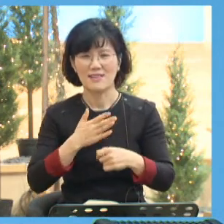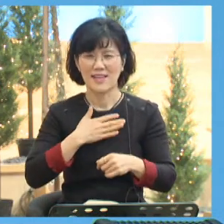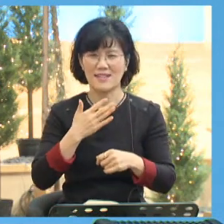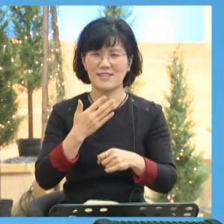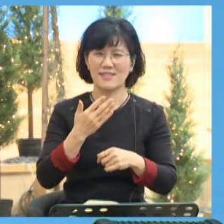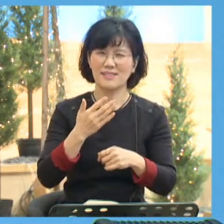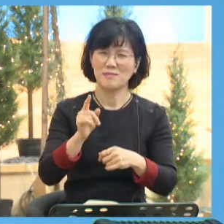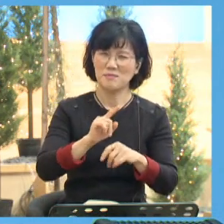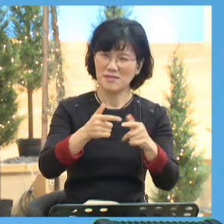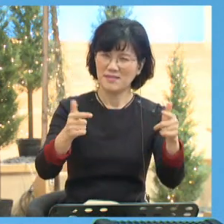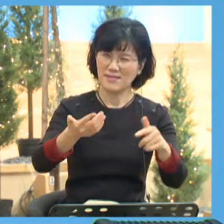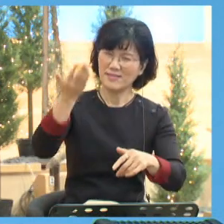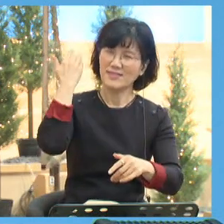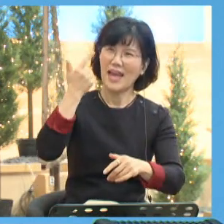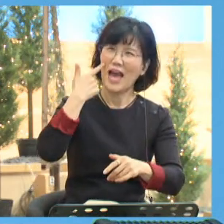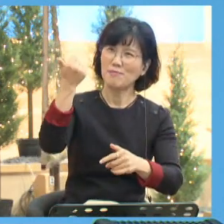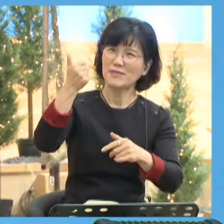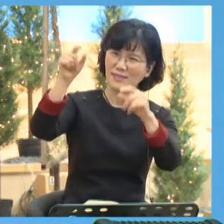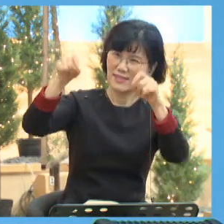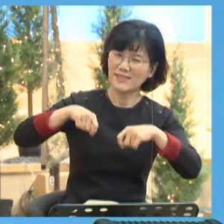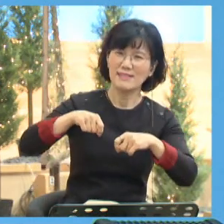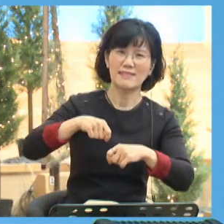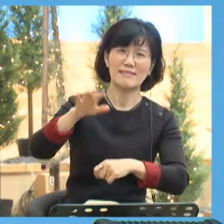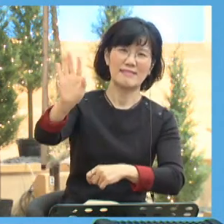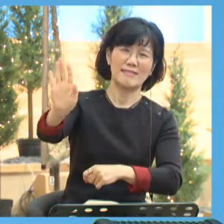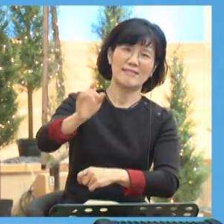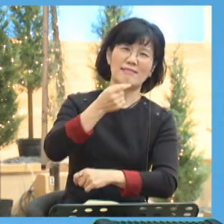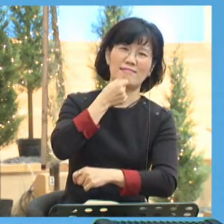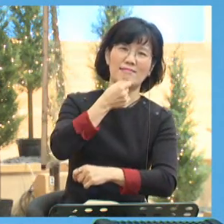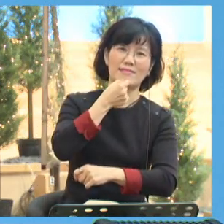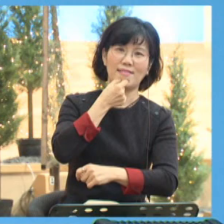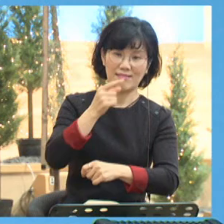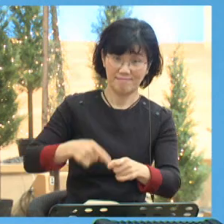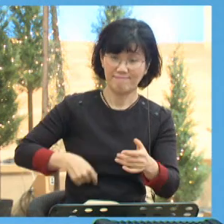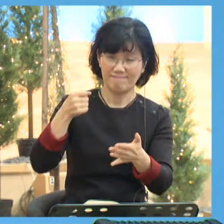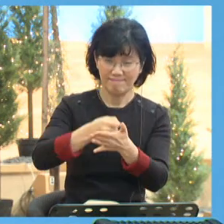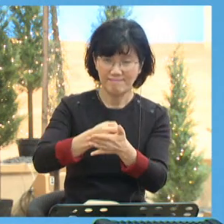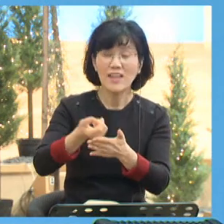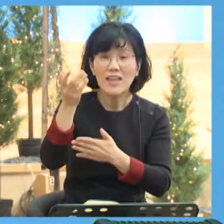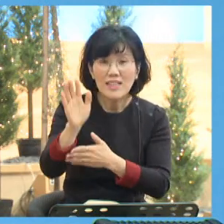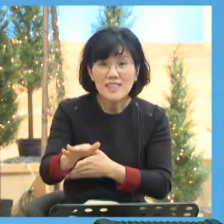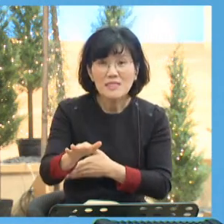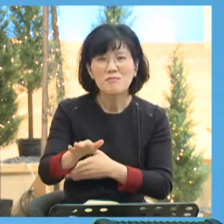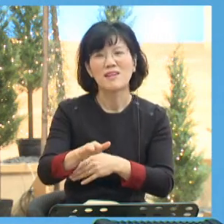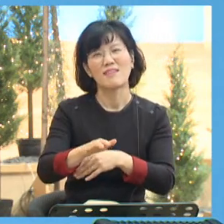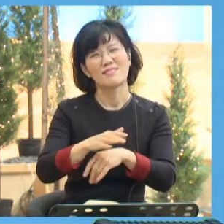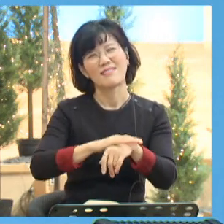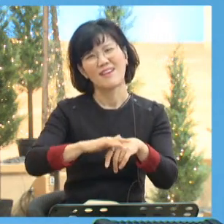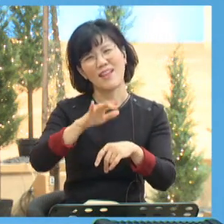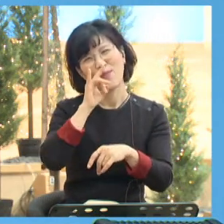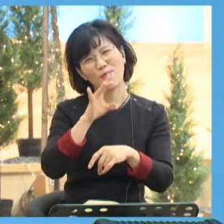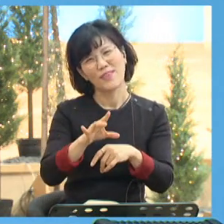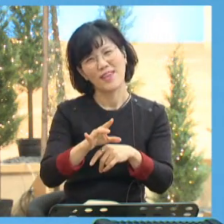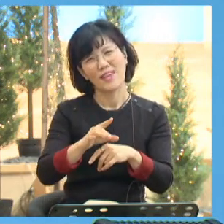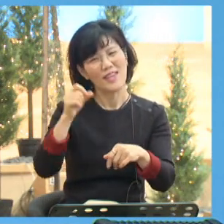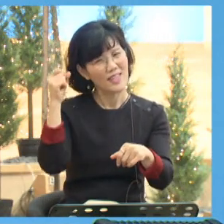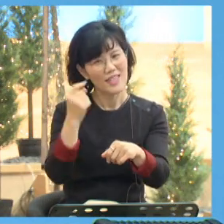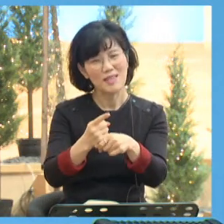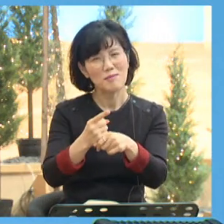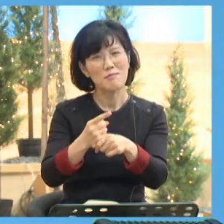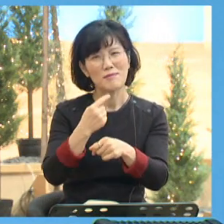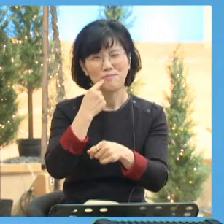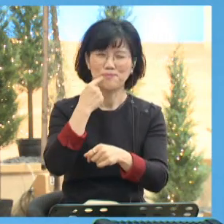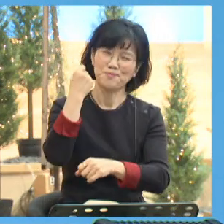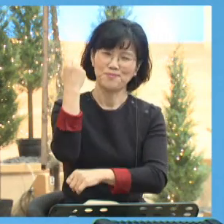지나간 이런저런 아버지와 같은 그런 사람이 되지 않아야 겠다고 마음을 먹었지만 됩니까 이미 마음의 20